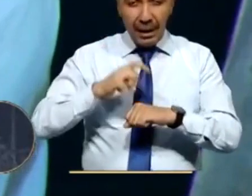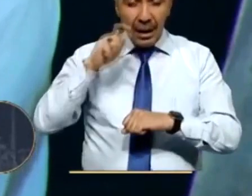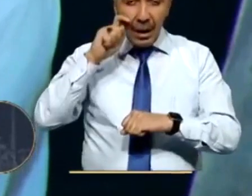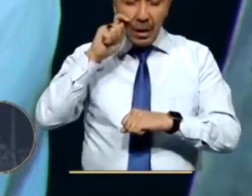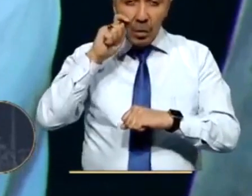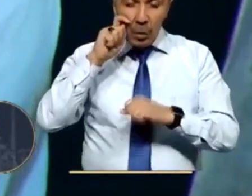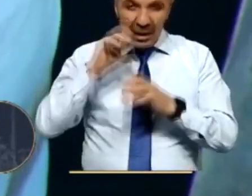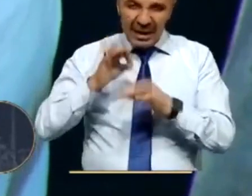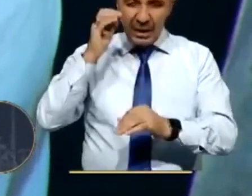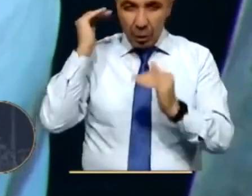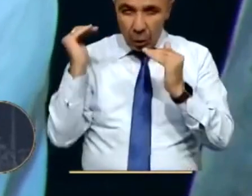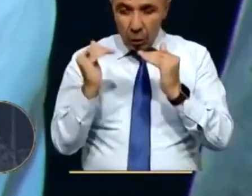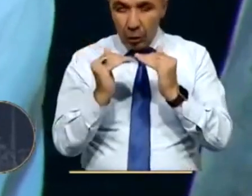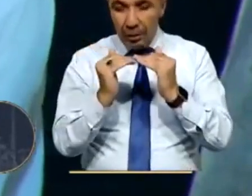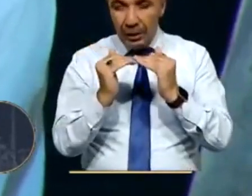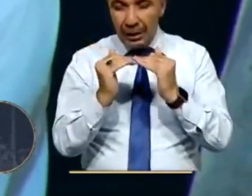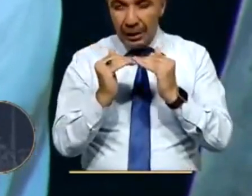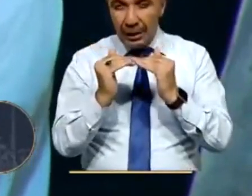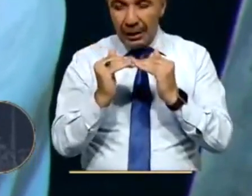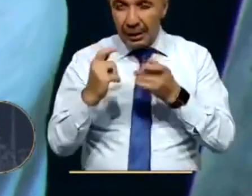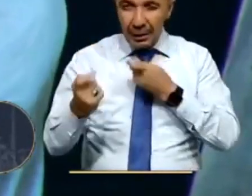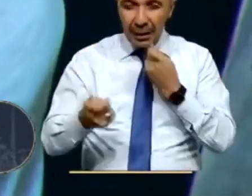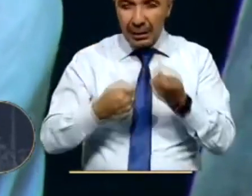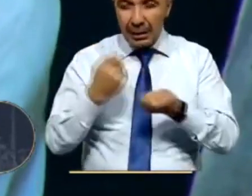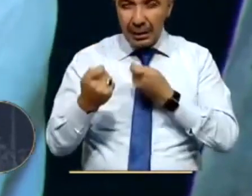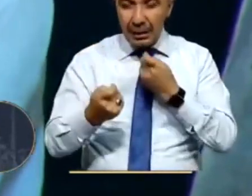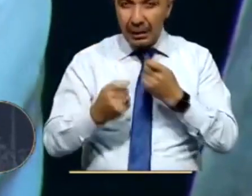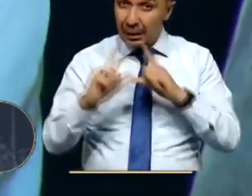bir hassasiyetle hareket etmeye ihtiyacımız var.